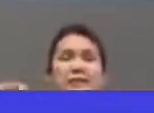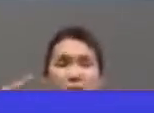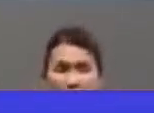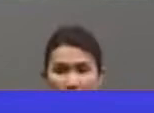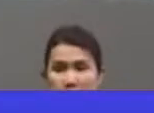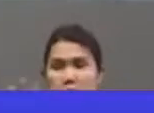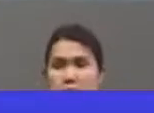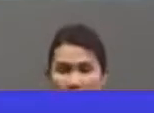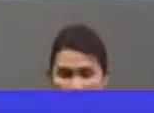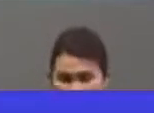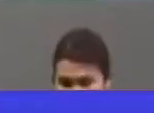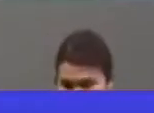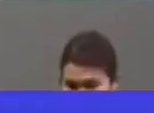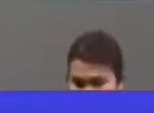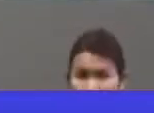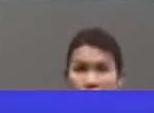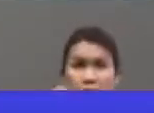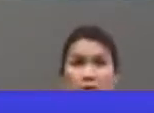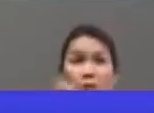มี